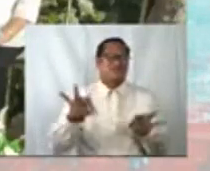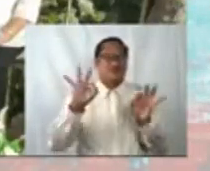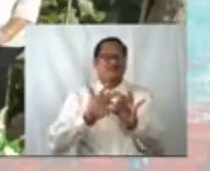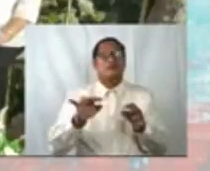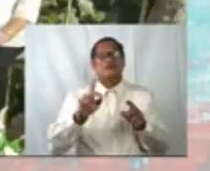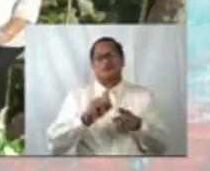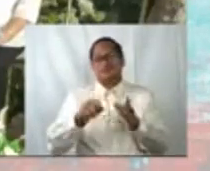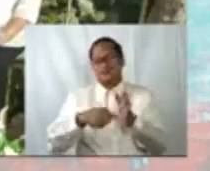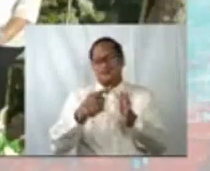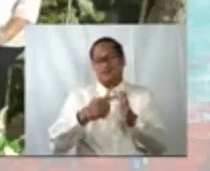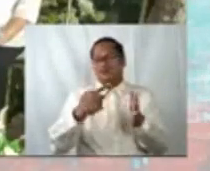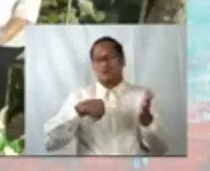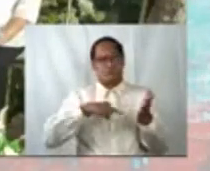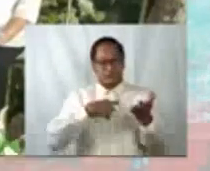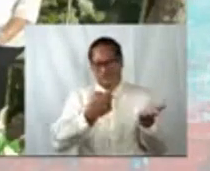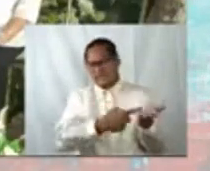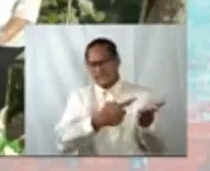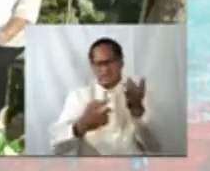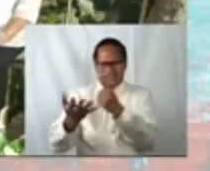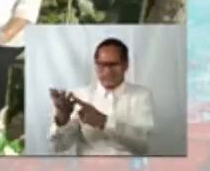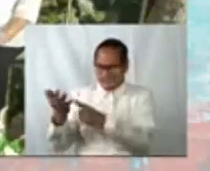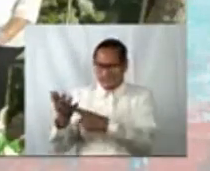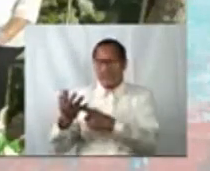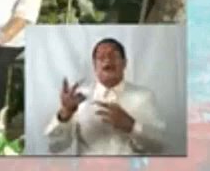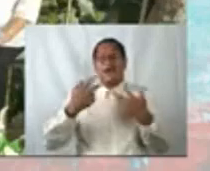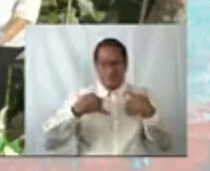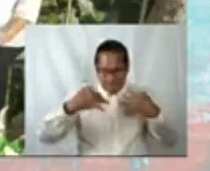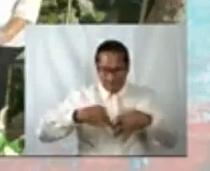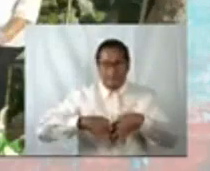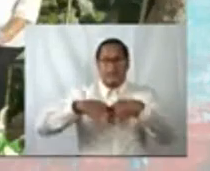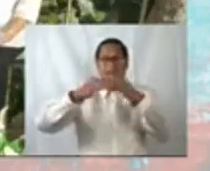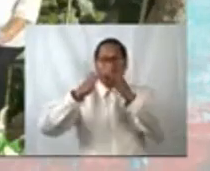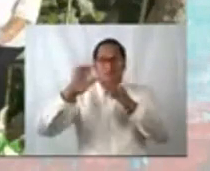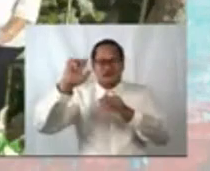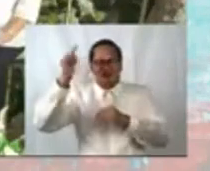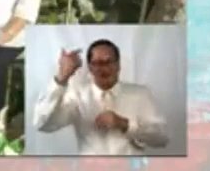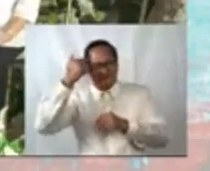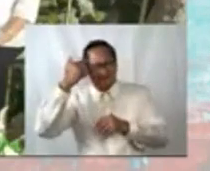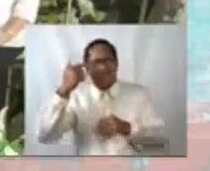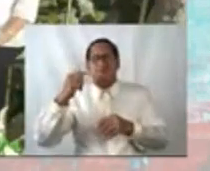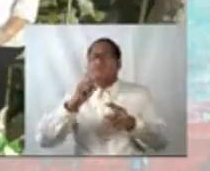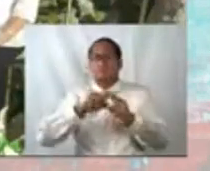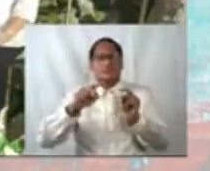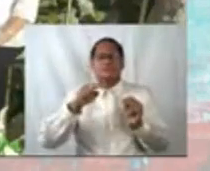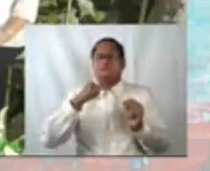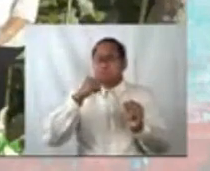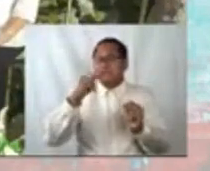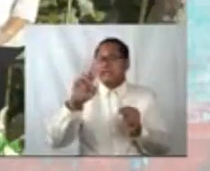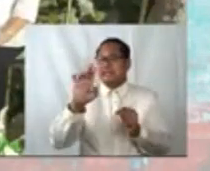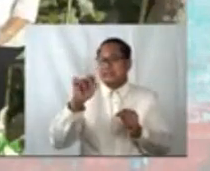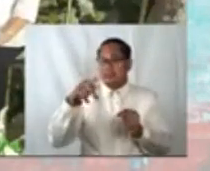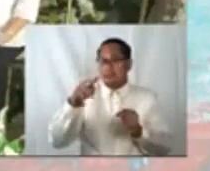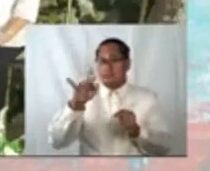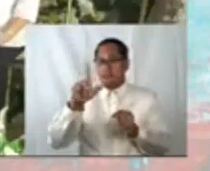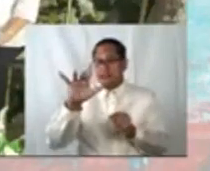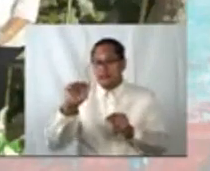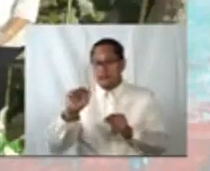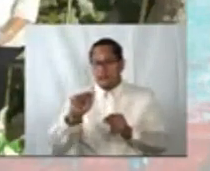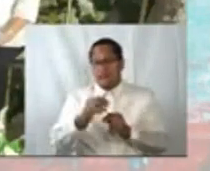pinag-aawayan natin, ang mahalaga diyan nagtayo ng isang pamahalaan. Hindi nga lang siya republika. Okay. Isa